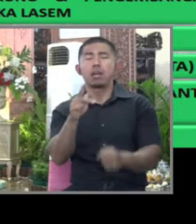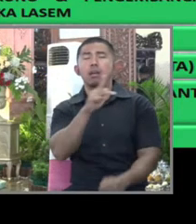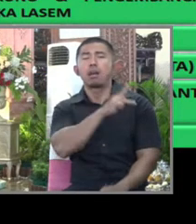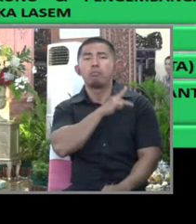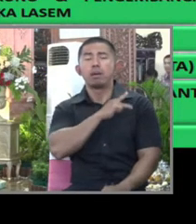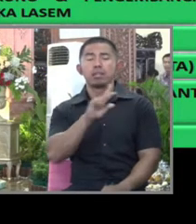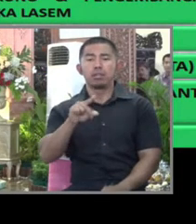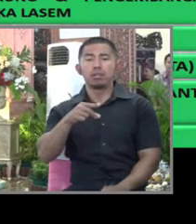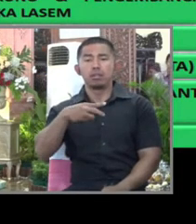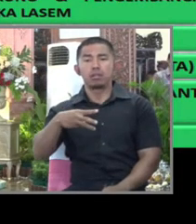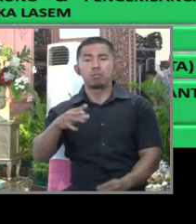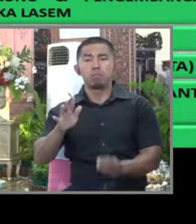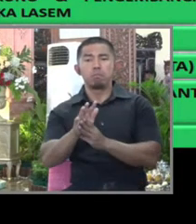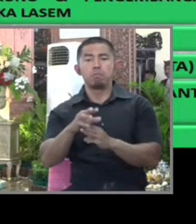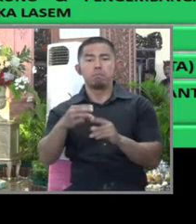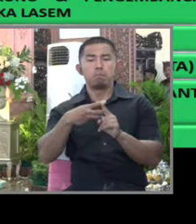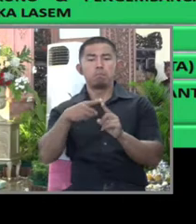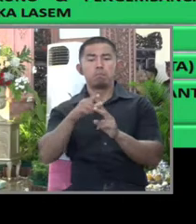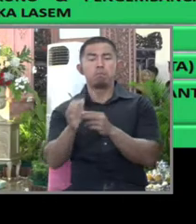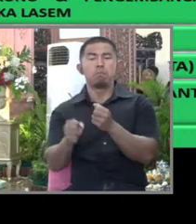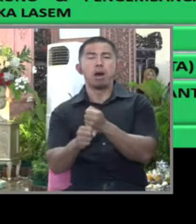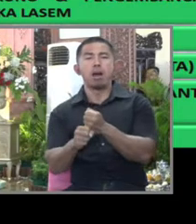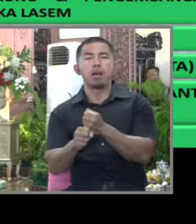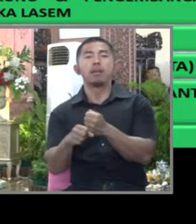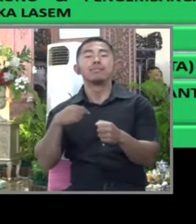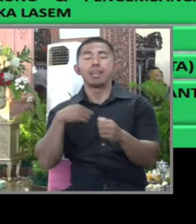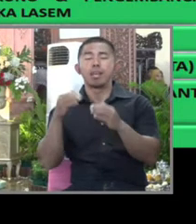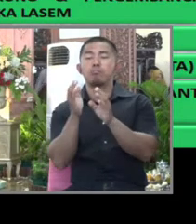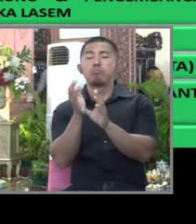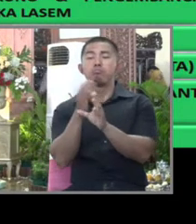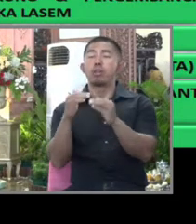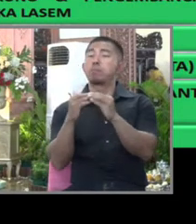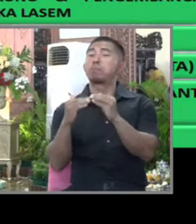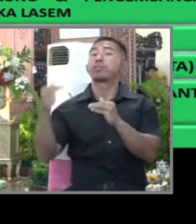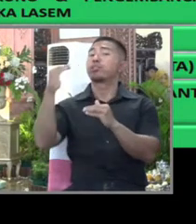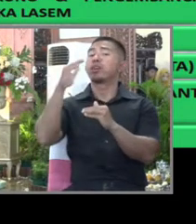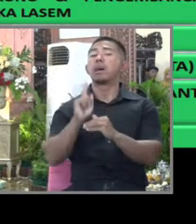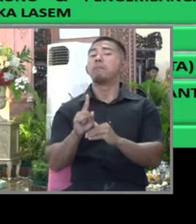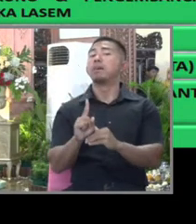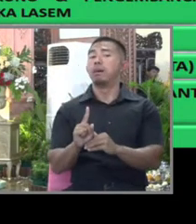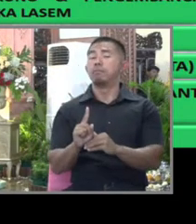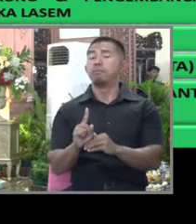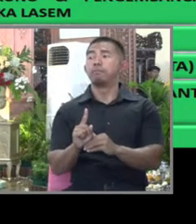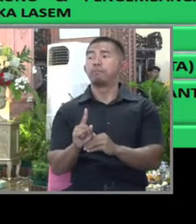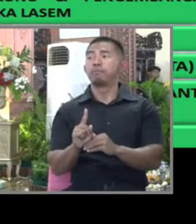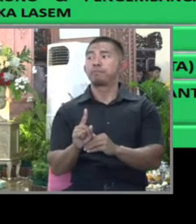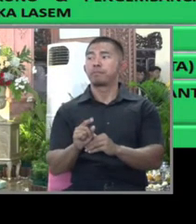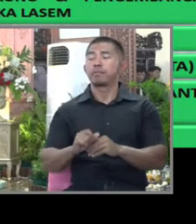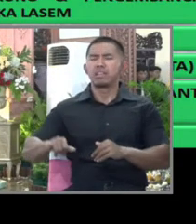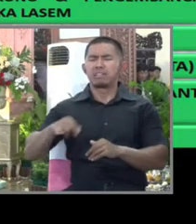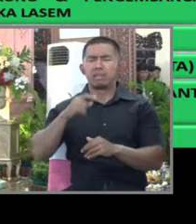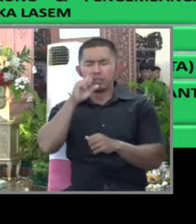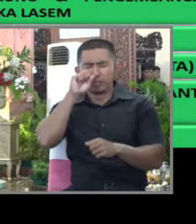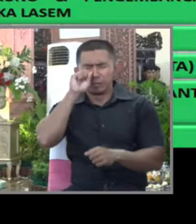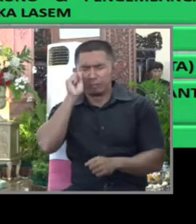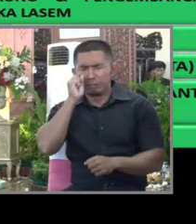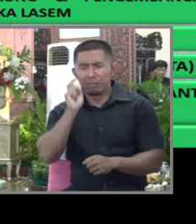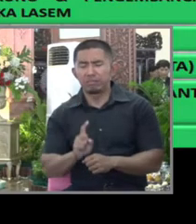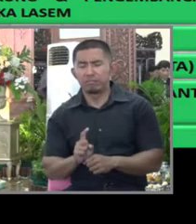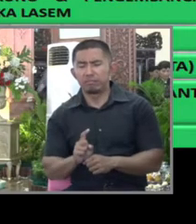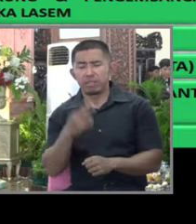Rembang Hai Sayang jangan prioritas Karena apa karena Ayo kita Sedih ketika